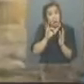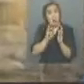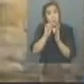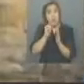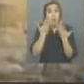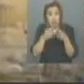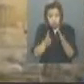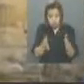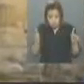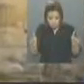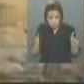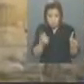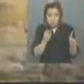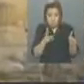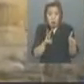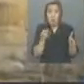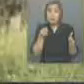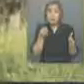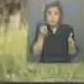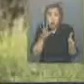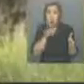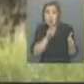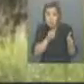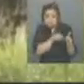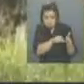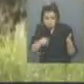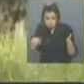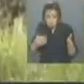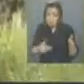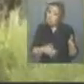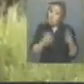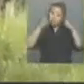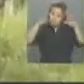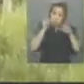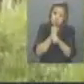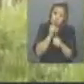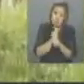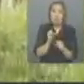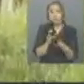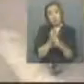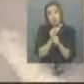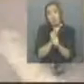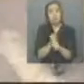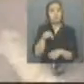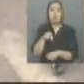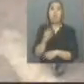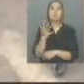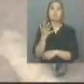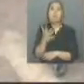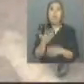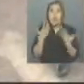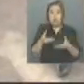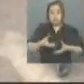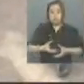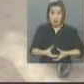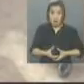หน้าตัก15เมตรจึงไม่มีประสบการณ์ในการสร้างองค์พระขนาดใหญ่ประกอบกับองค์พระเป็นรูปนั่งและส่วน